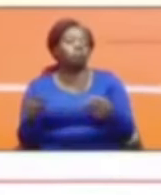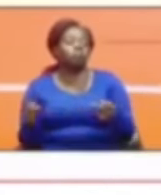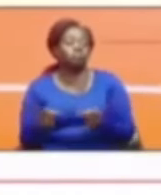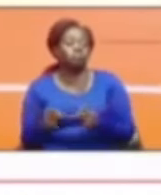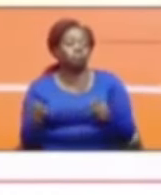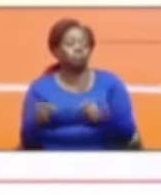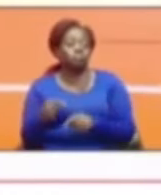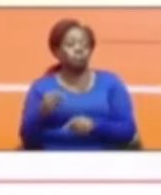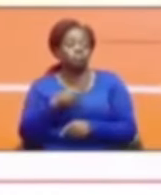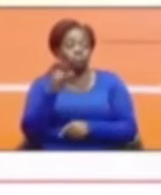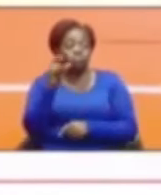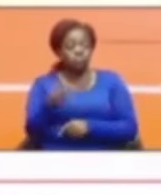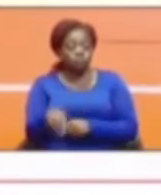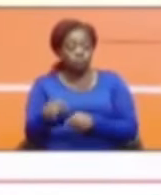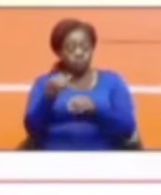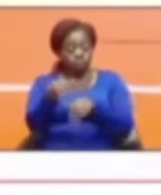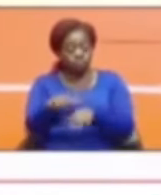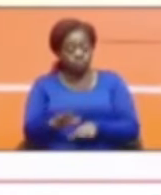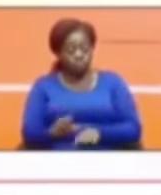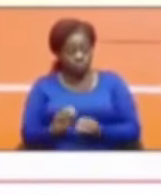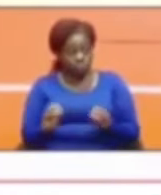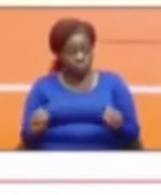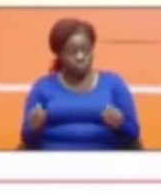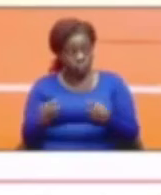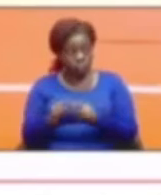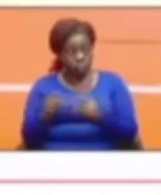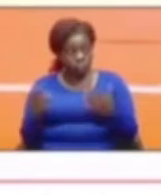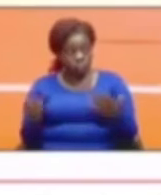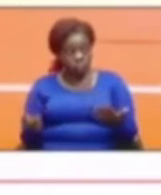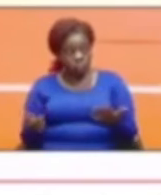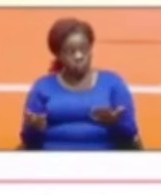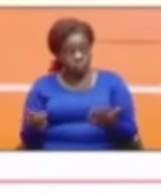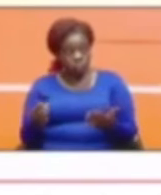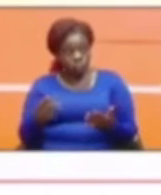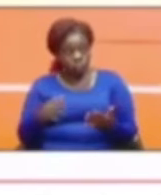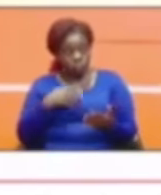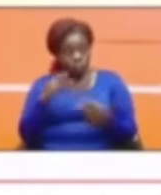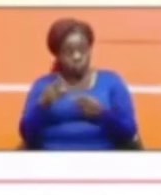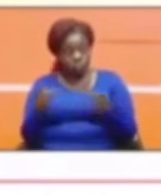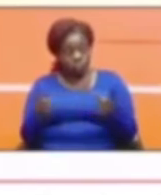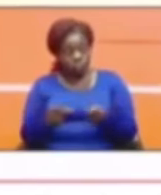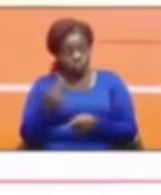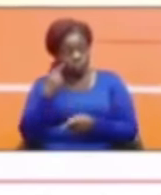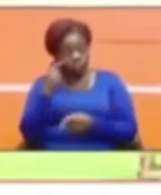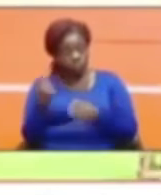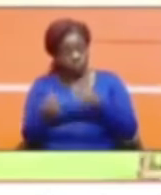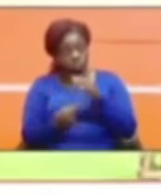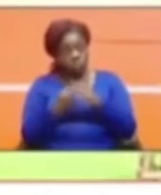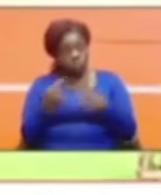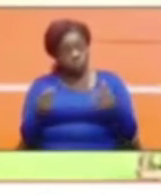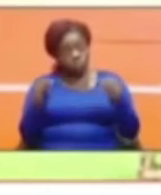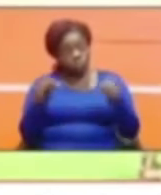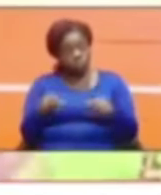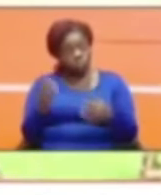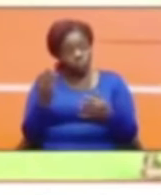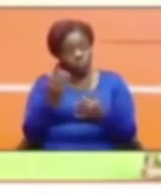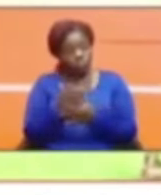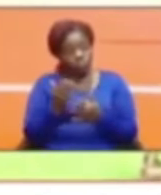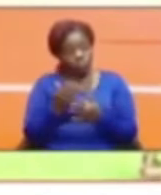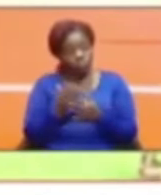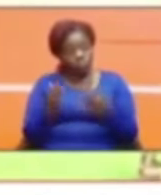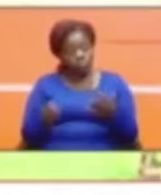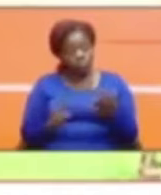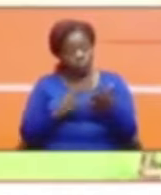era nze n'omuntu saamuziika banzigyawo ab'okuludda lwange nga balaba embeera esajjuse wakati w'okusoma